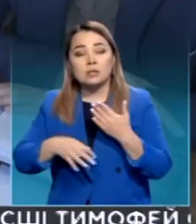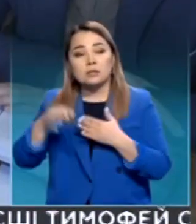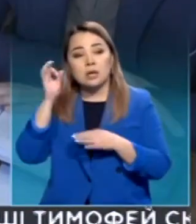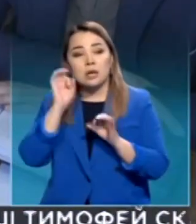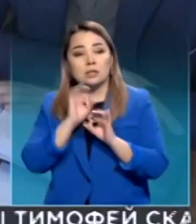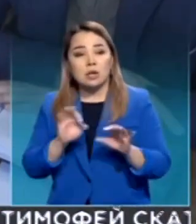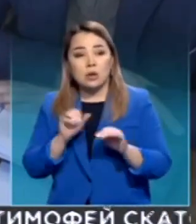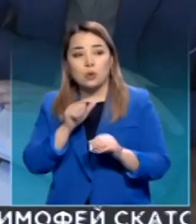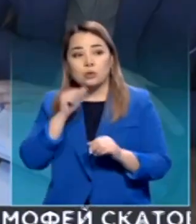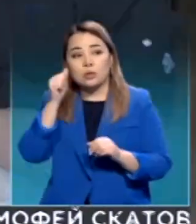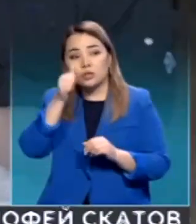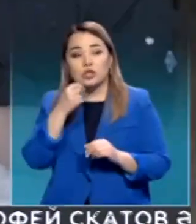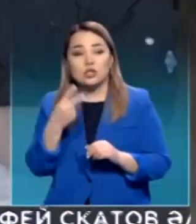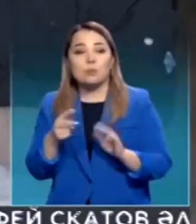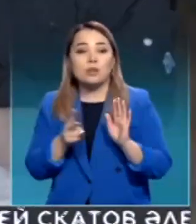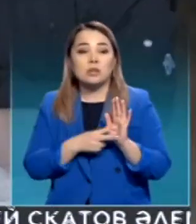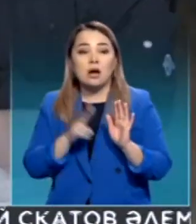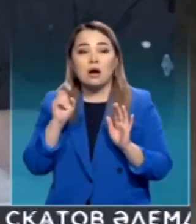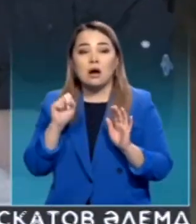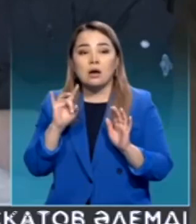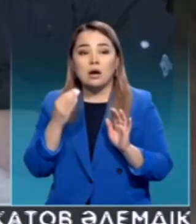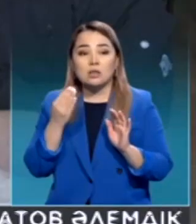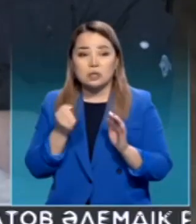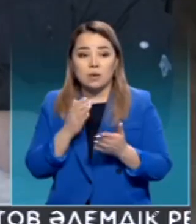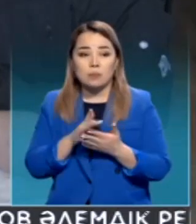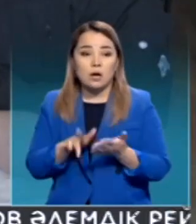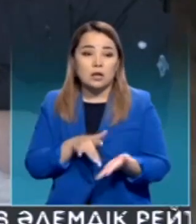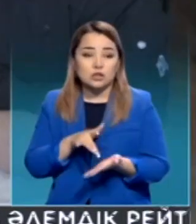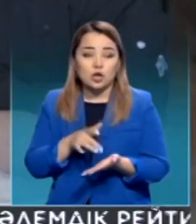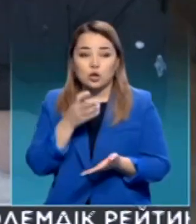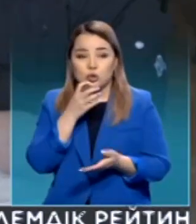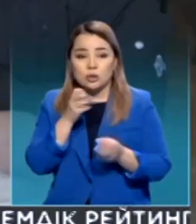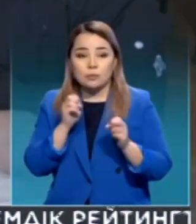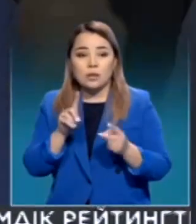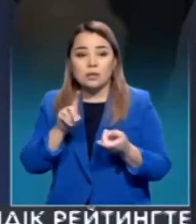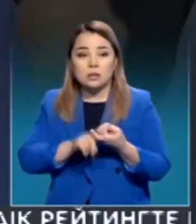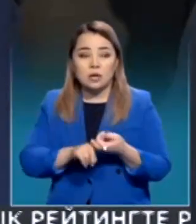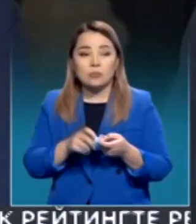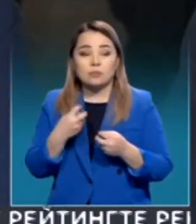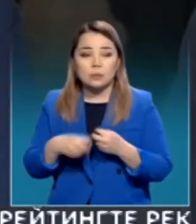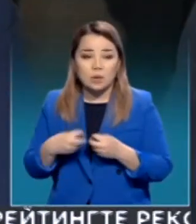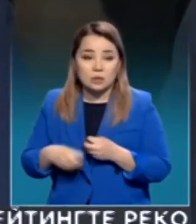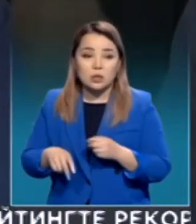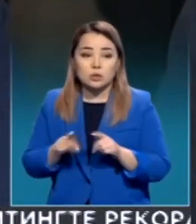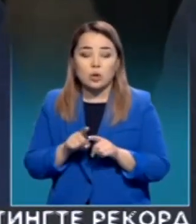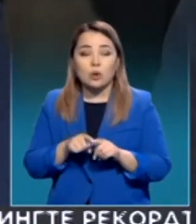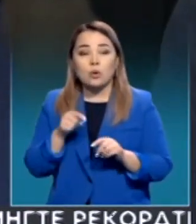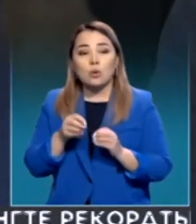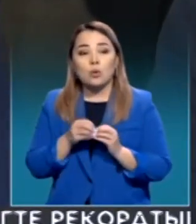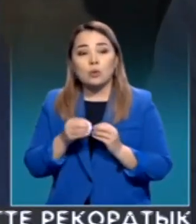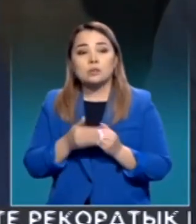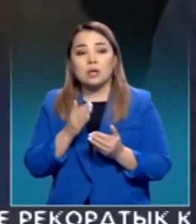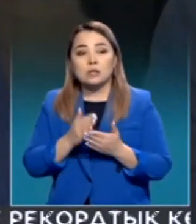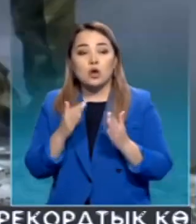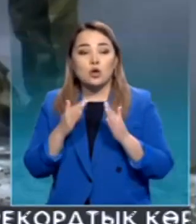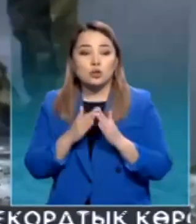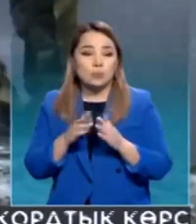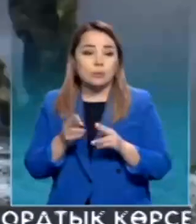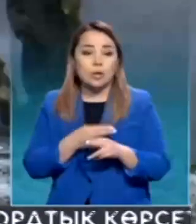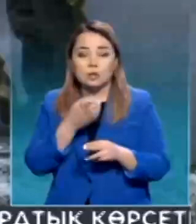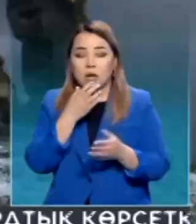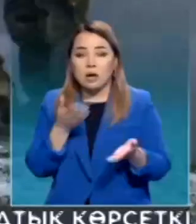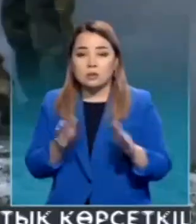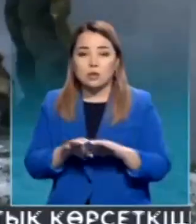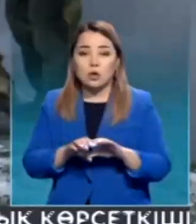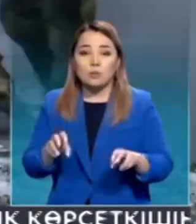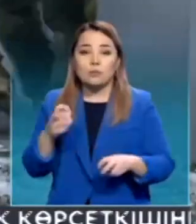сала кетейін, өткен жылдың 27-ші қарашасында шаһардың жылу желілерінде бірнеше жерден ақау шығып, ондаған үй жылусы қалды. Құбыр жарылған